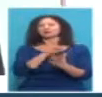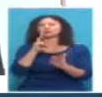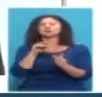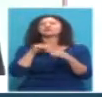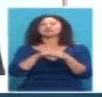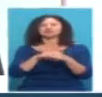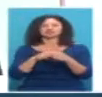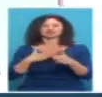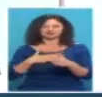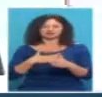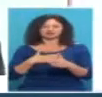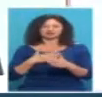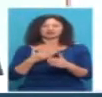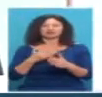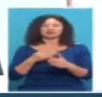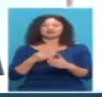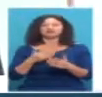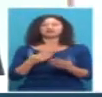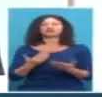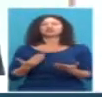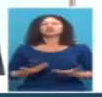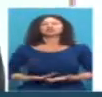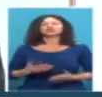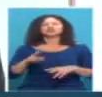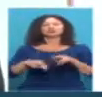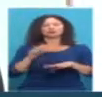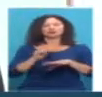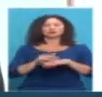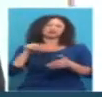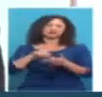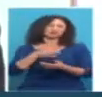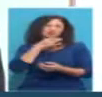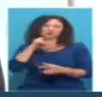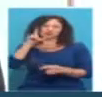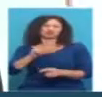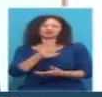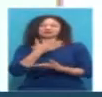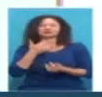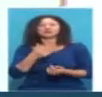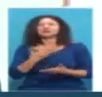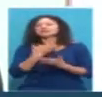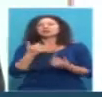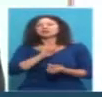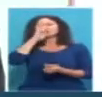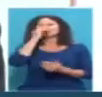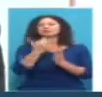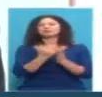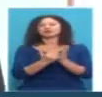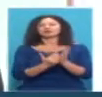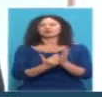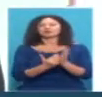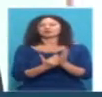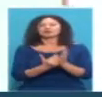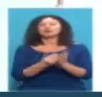Сбербанк». Участвовать в приобретении этих квартир могут абсолютно любой человек, потому что здесь нет, как по государственной программе, именно